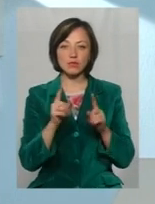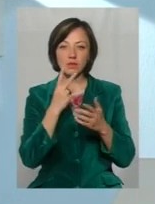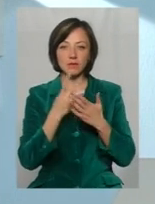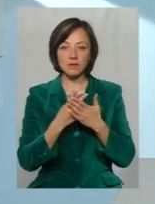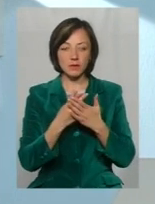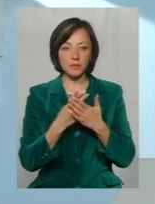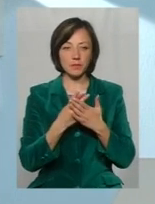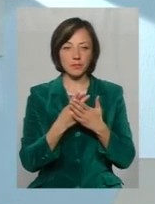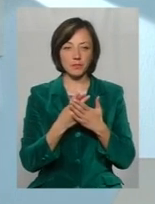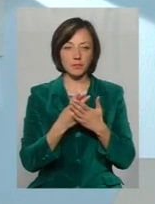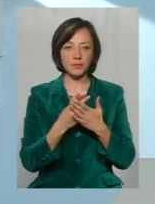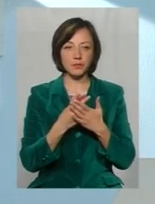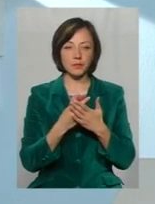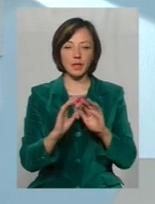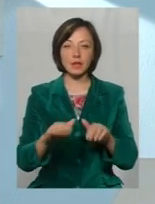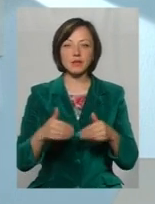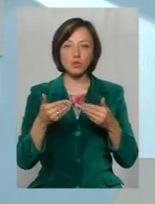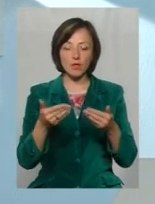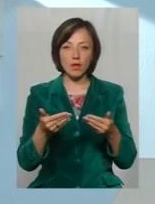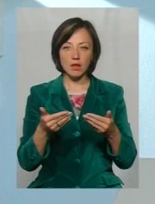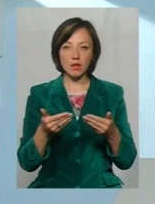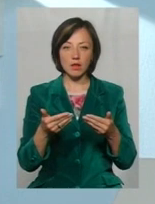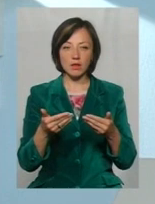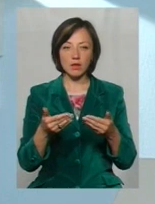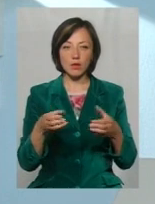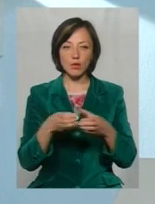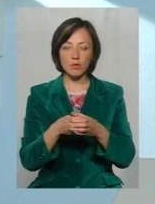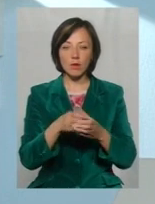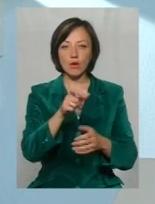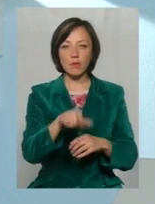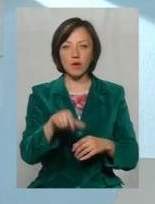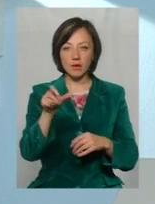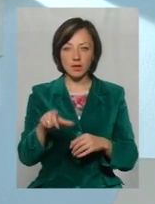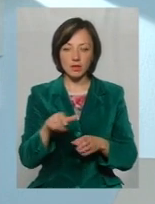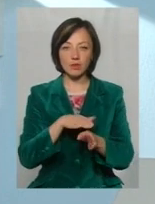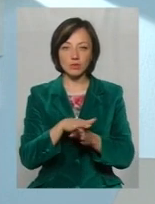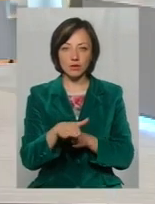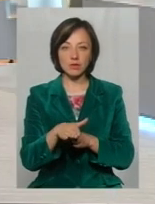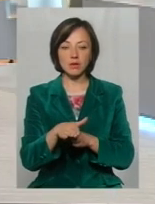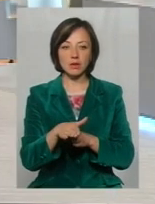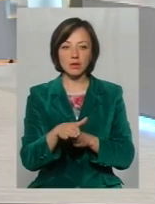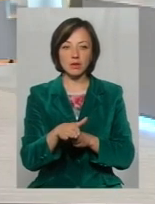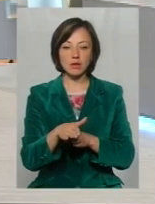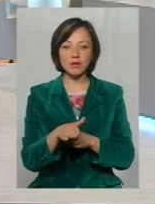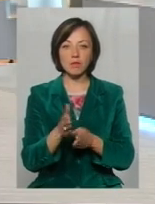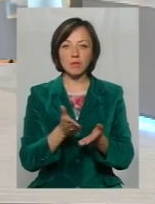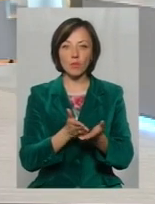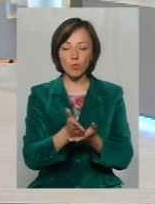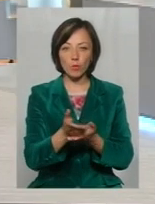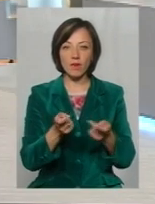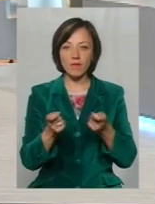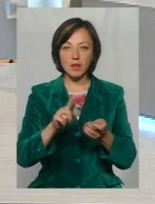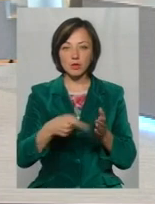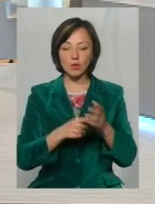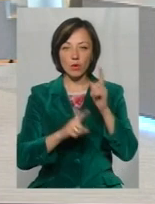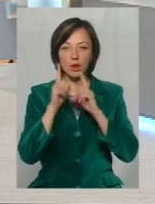його ініціювала ініціативна група громадян, реалізувати його мало профільне управління міської ради.